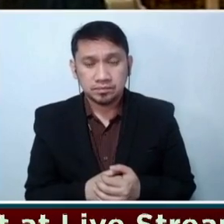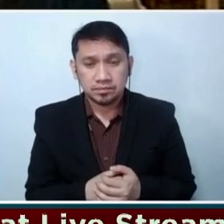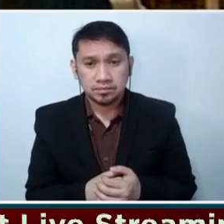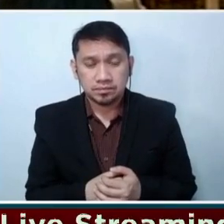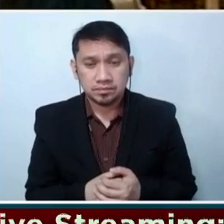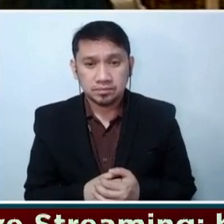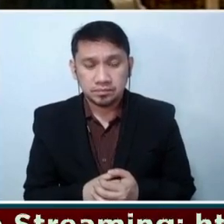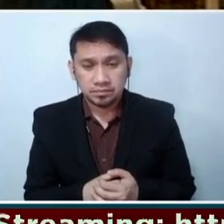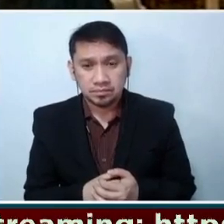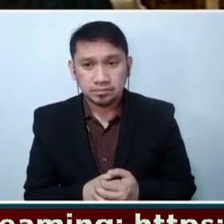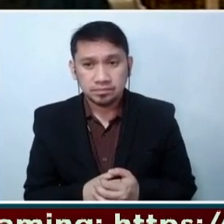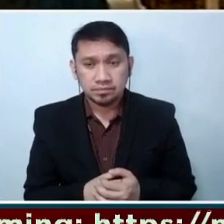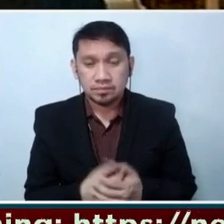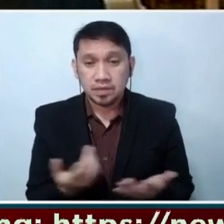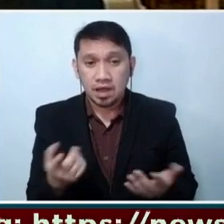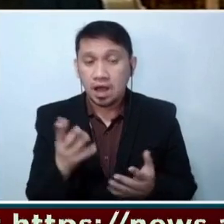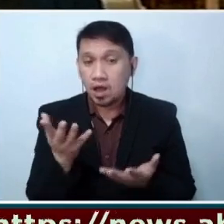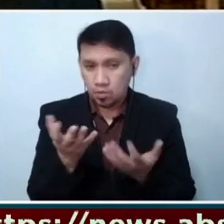Correction lang po, no?